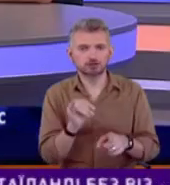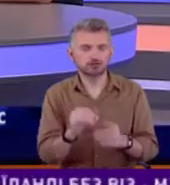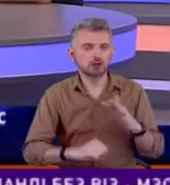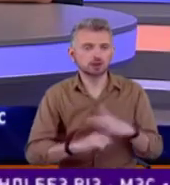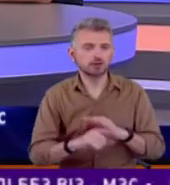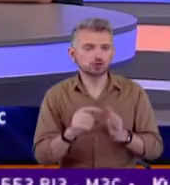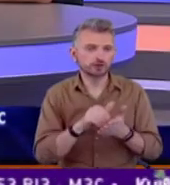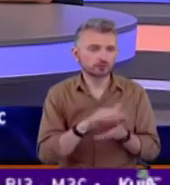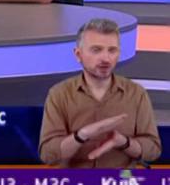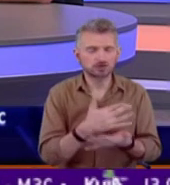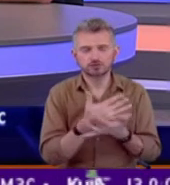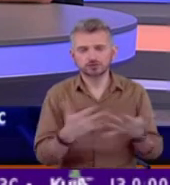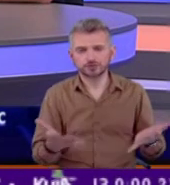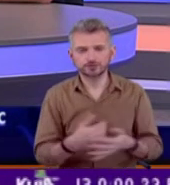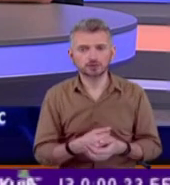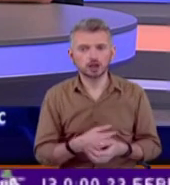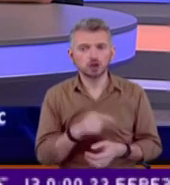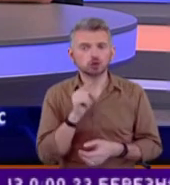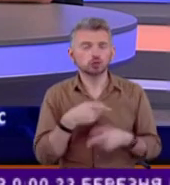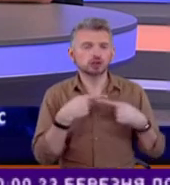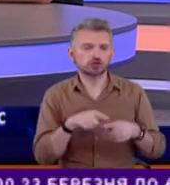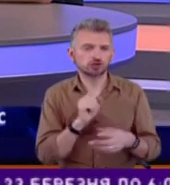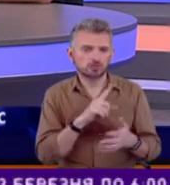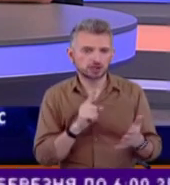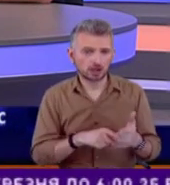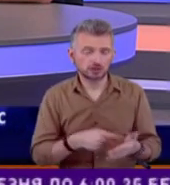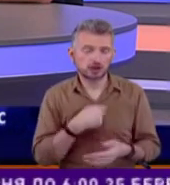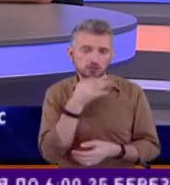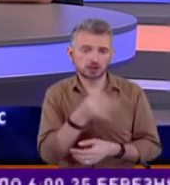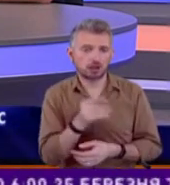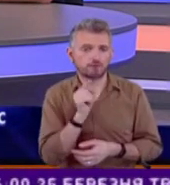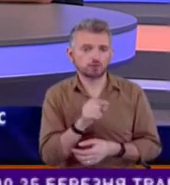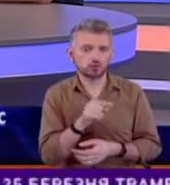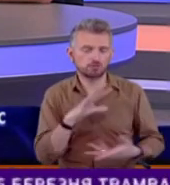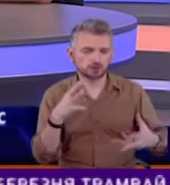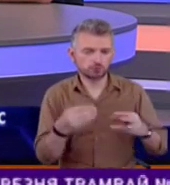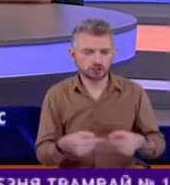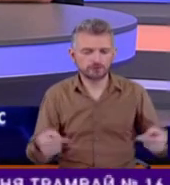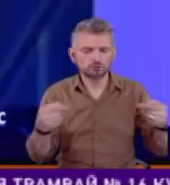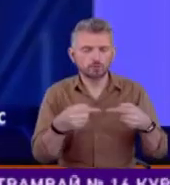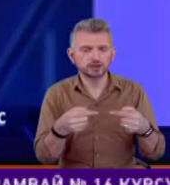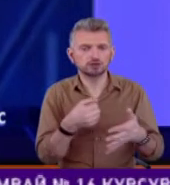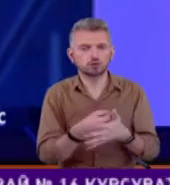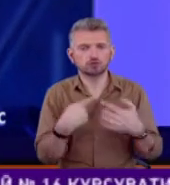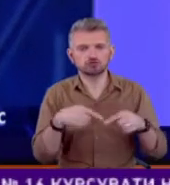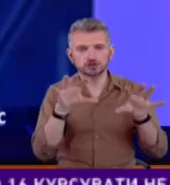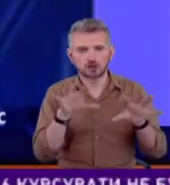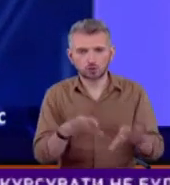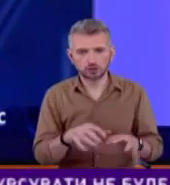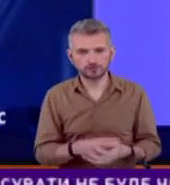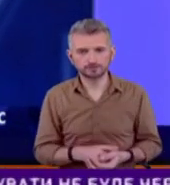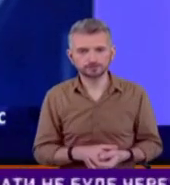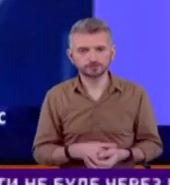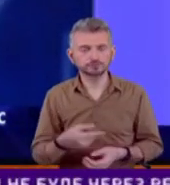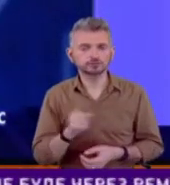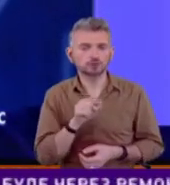що відмовляється, і багато інших речей. Тут технічне питання, я би сказав, що воно приводиться у відповідність до інших законодавчих актів. І те,